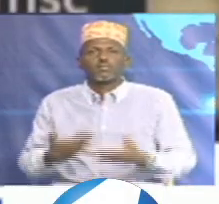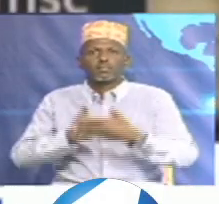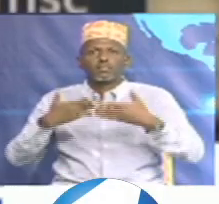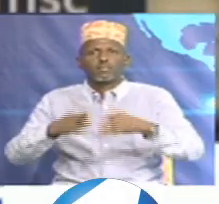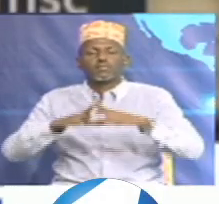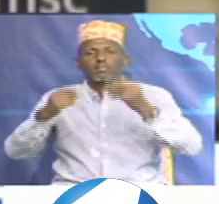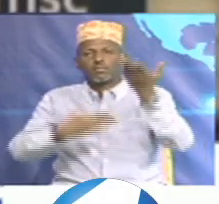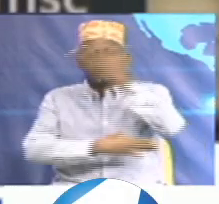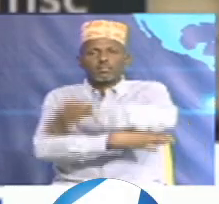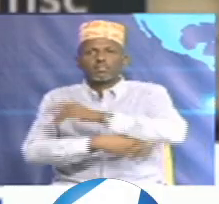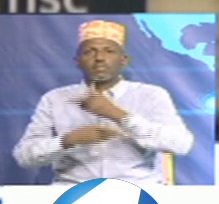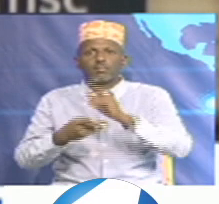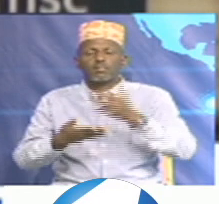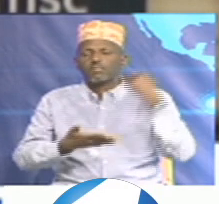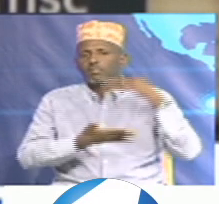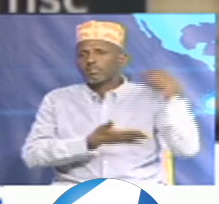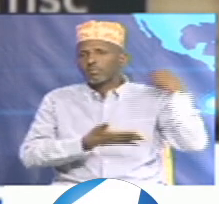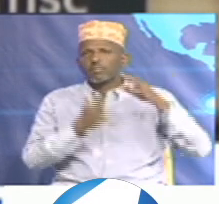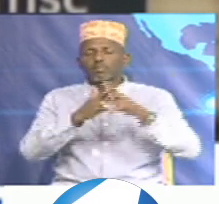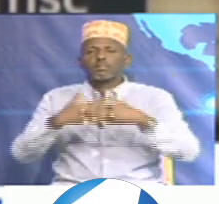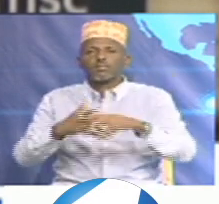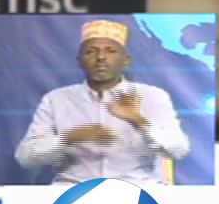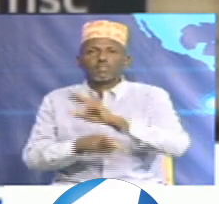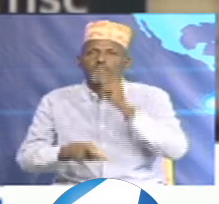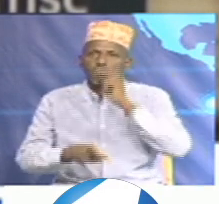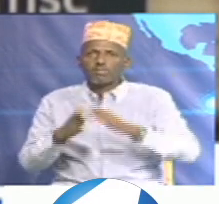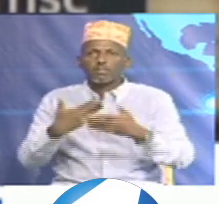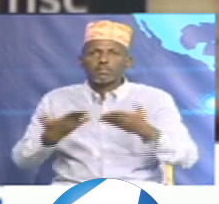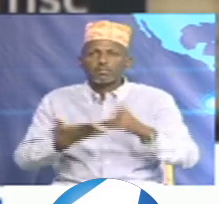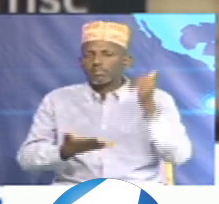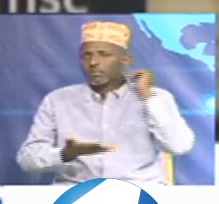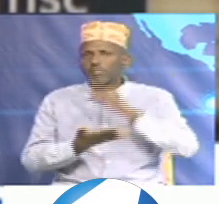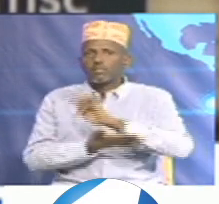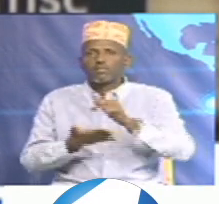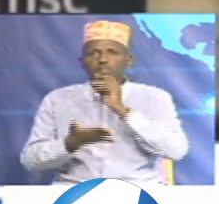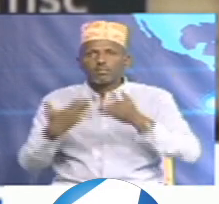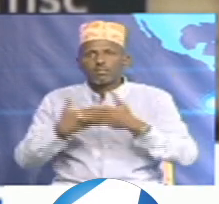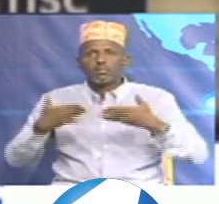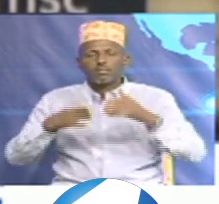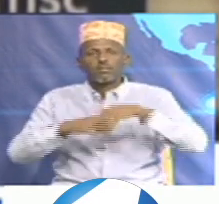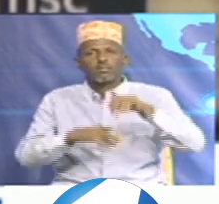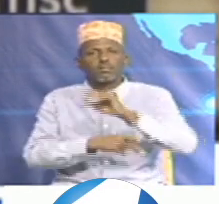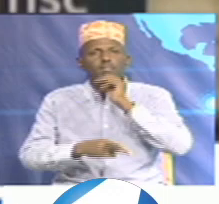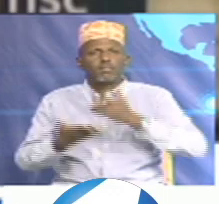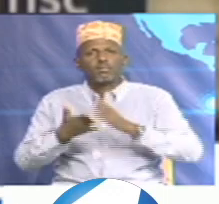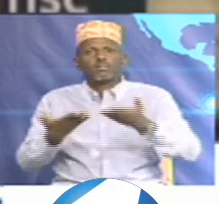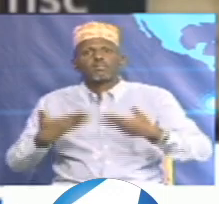dans l'actualité internationale, le président des États-Unis, Joe Biden, a affirmé hier son engagement envers